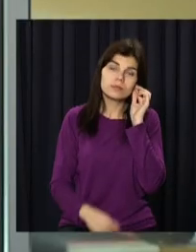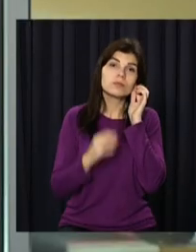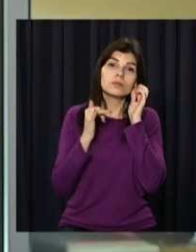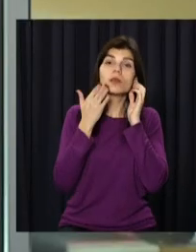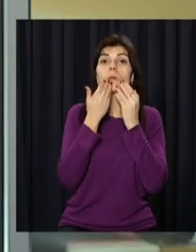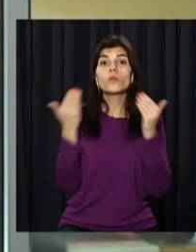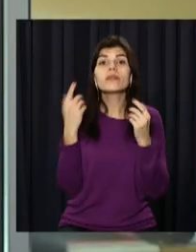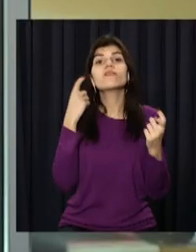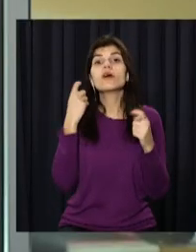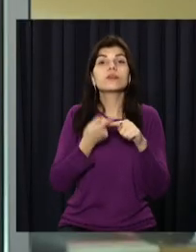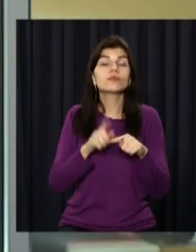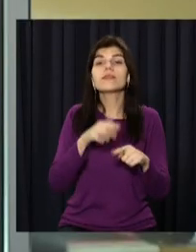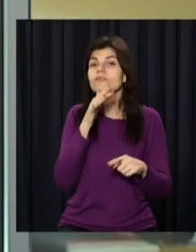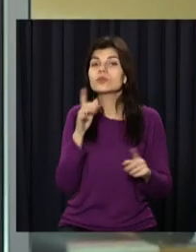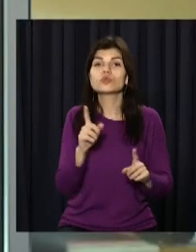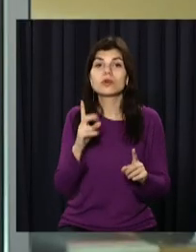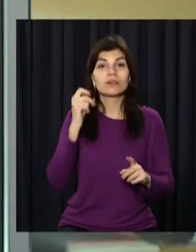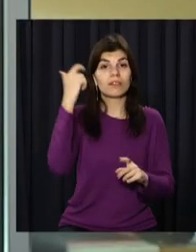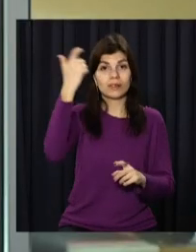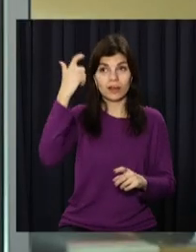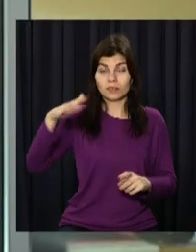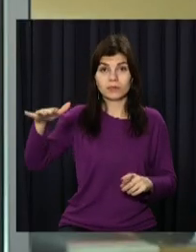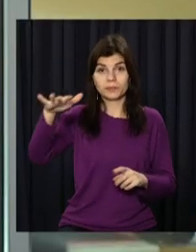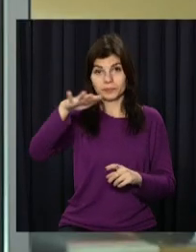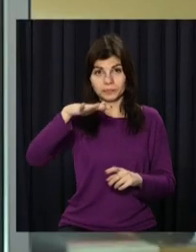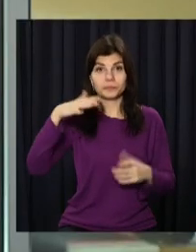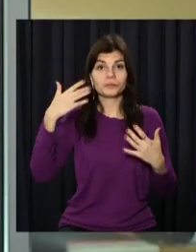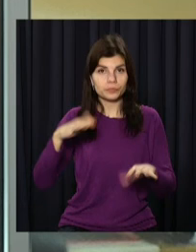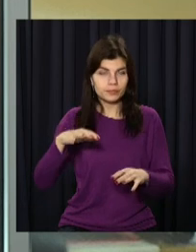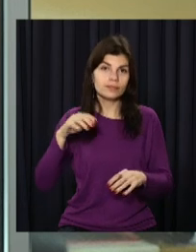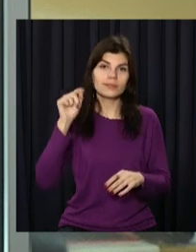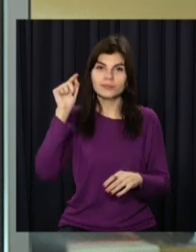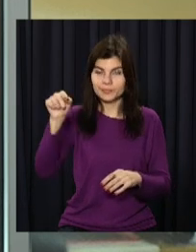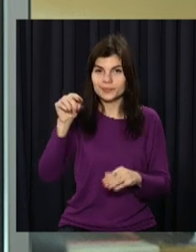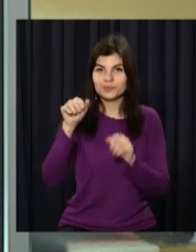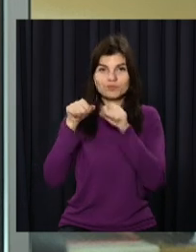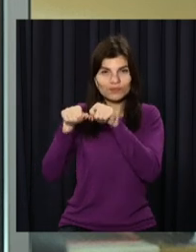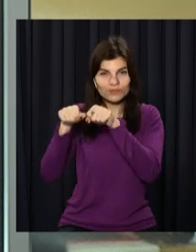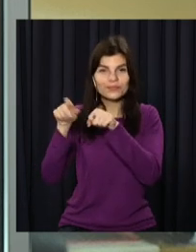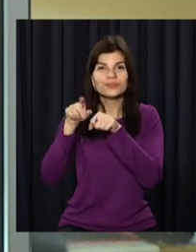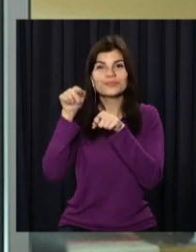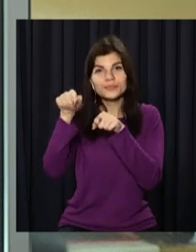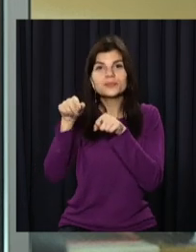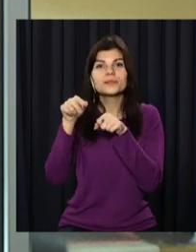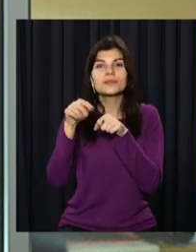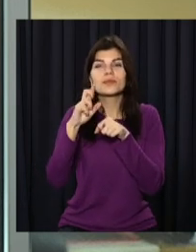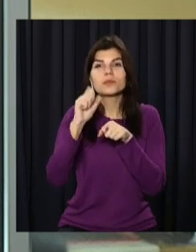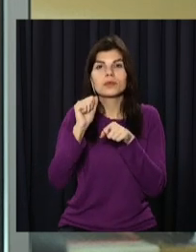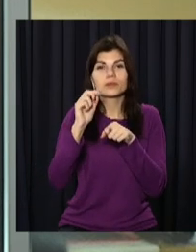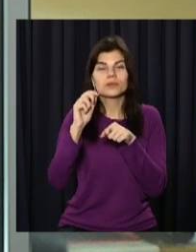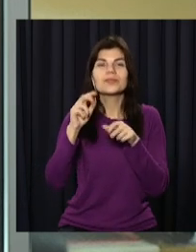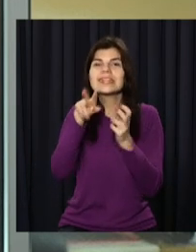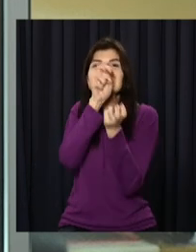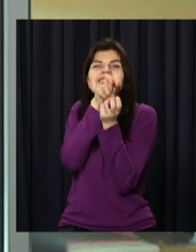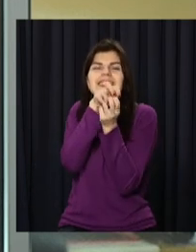остання інформація на цю годину. На Харківщині вже розбудили бабака Тимка III, аби він зробив передбачення. Вирок